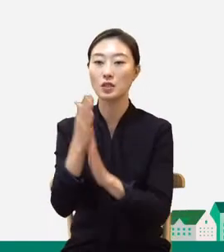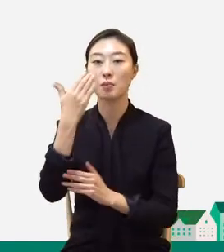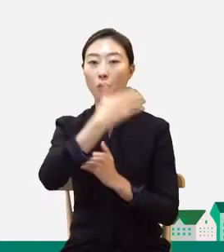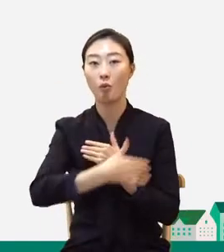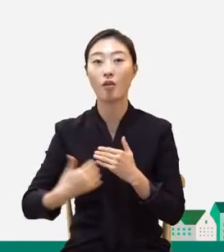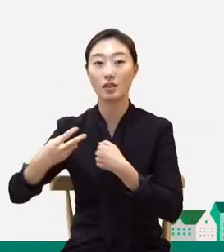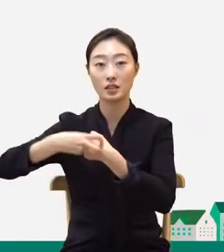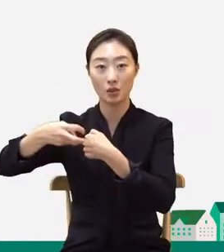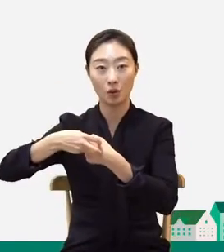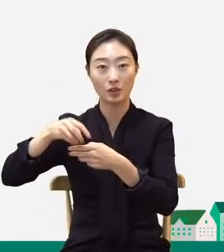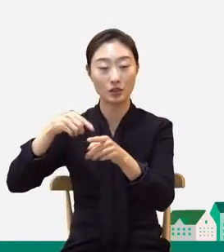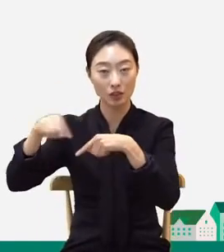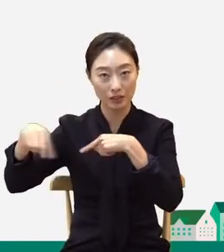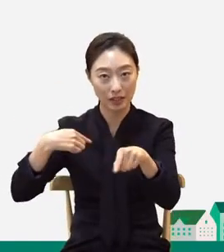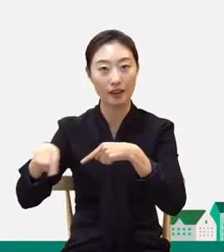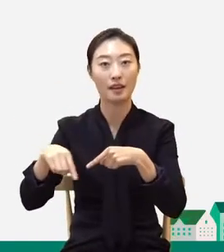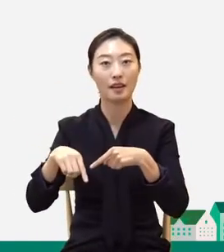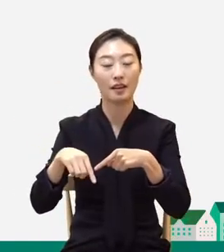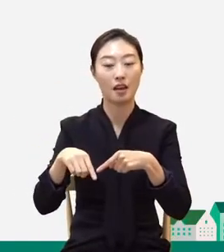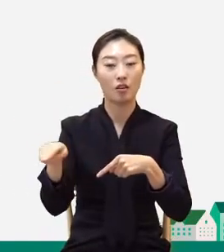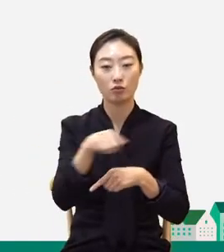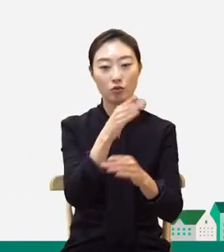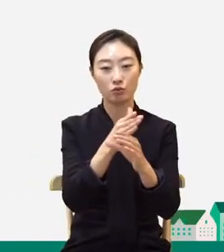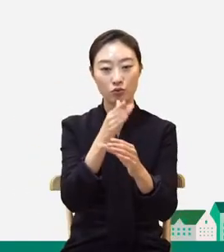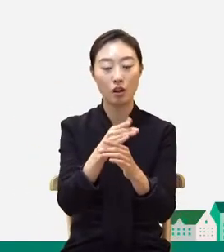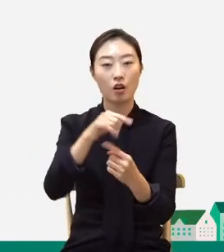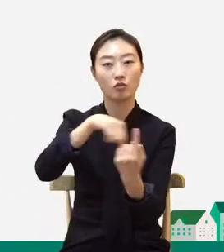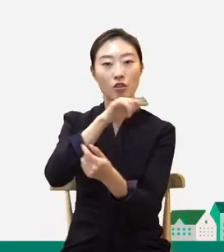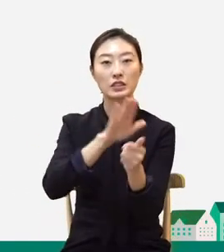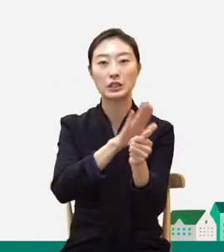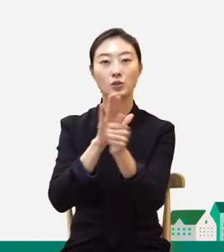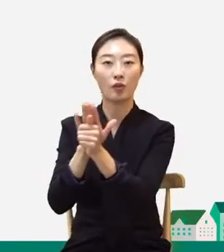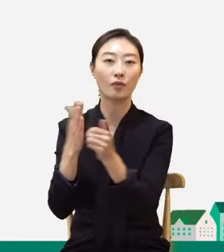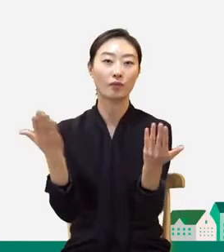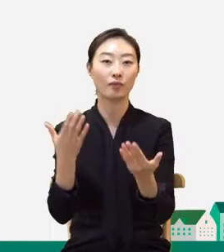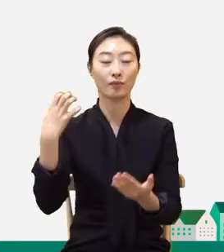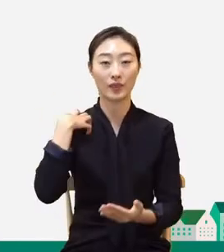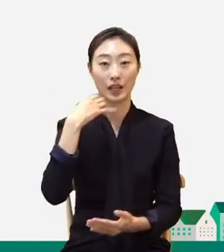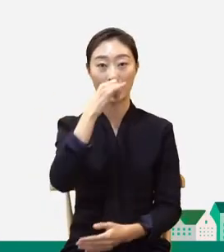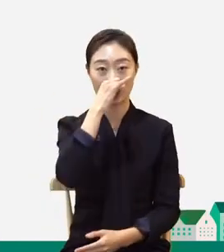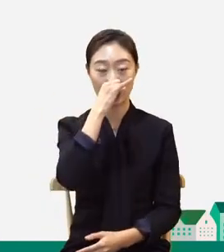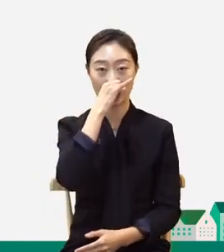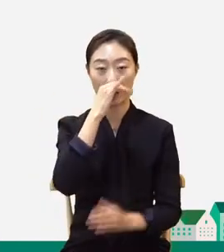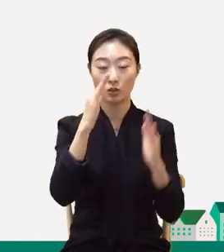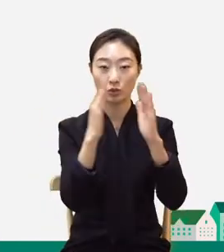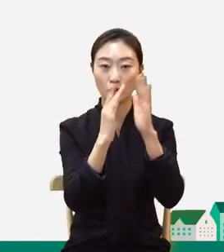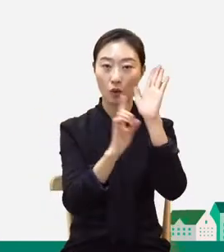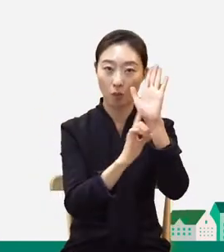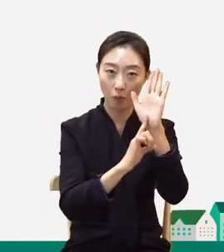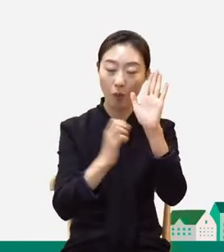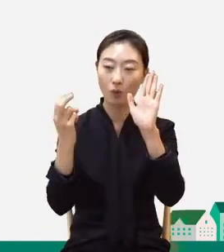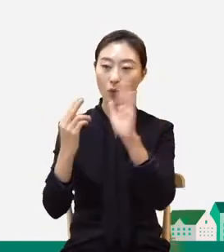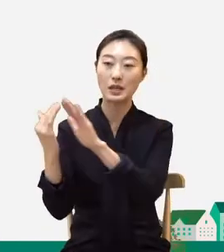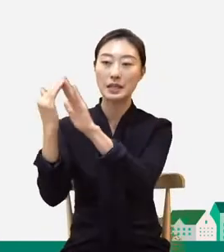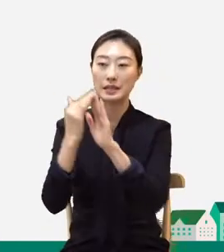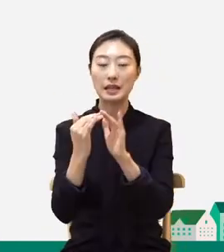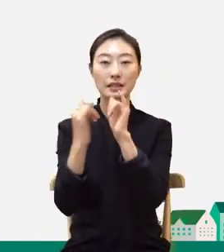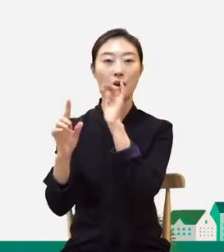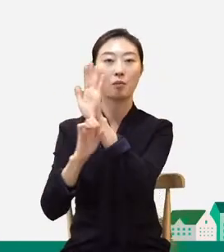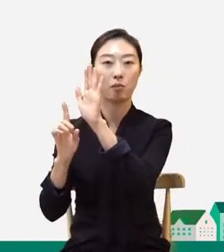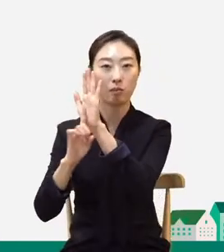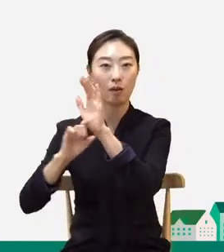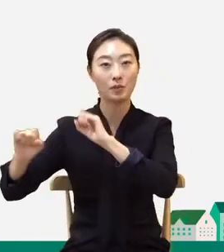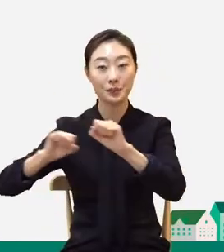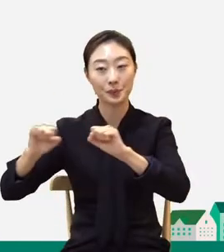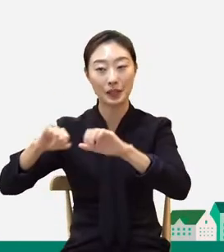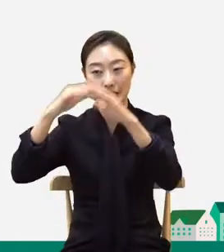그리고 서비스 제공기관 사이에서 운영지원 역할을 수행을 하고 있습니다. 주택 홍보와 입주자 모집에 대한 전반적인 과정을